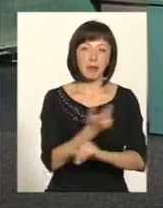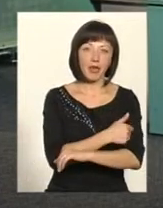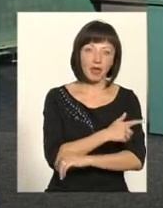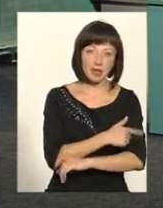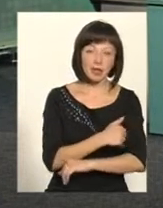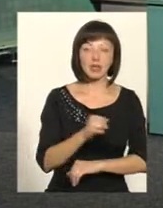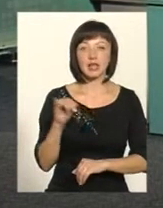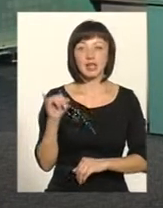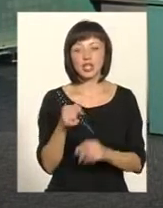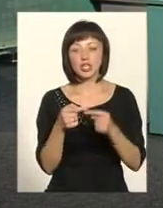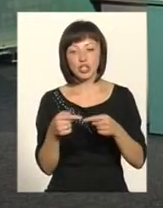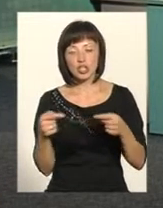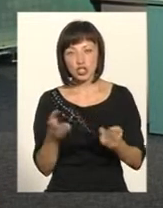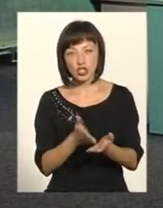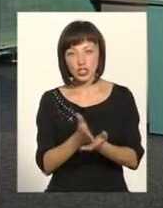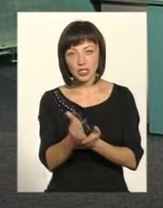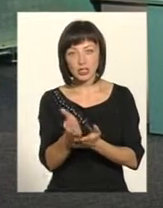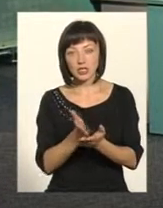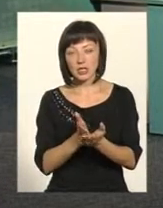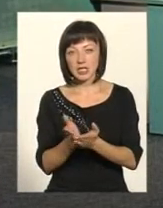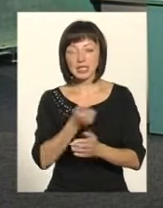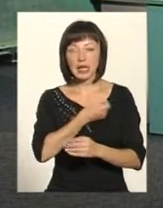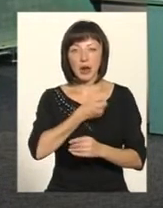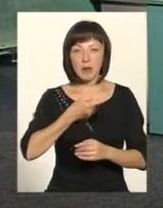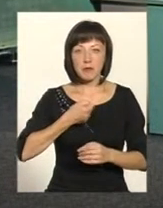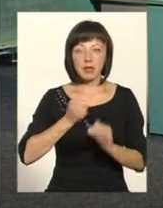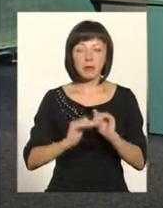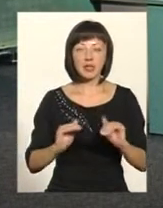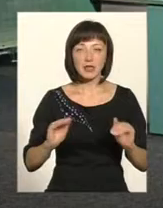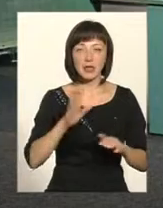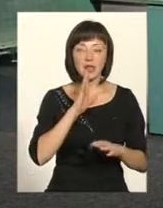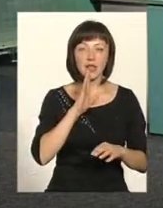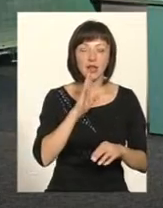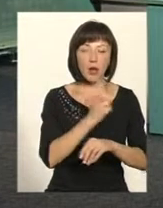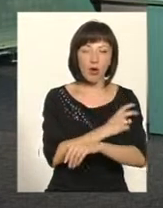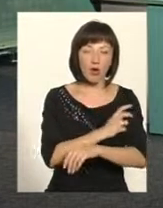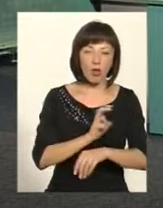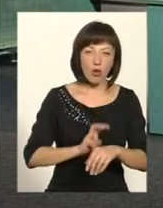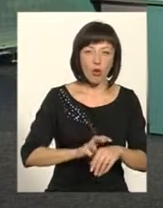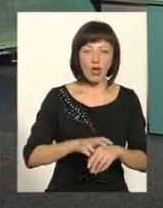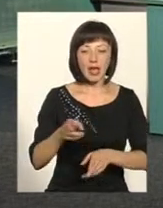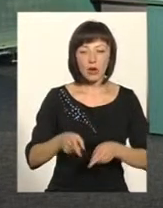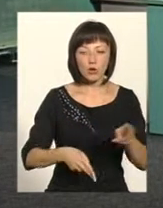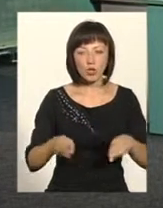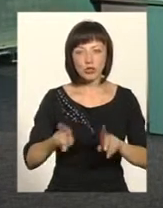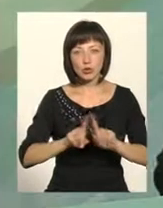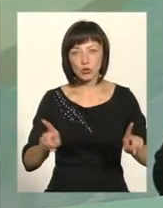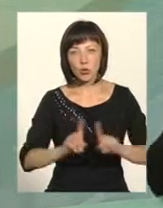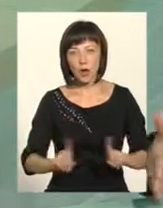Так, і з іншими, і з терапією, і з педіатрією, і з гінекологією, знати хірургічні певні якісь